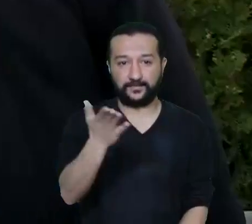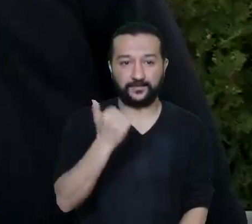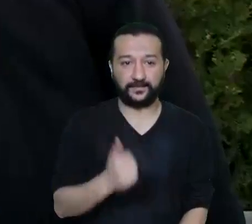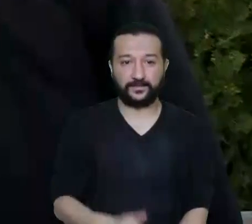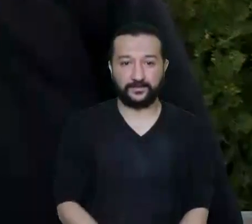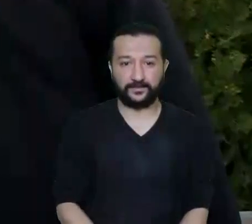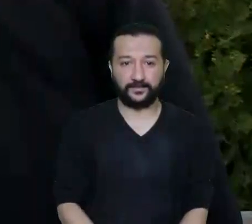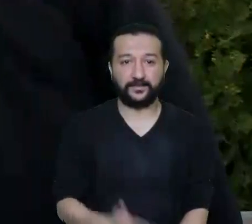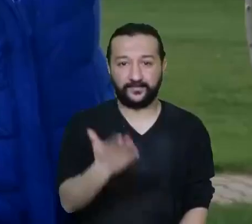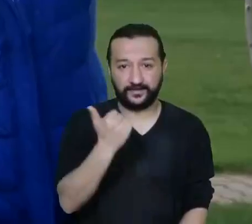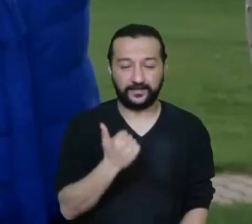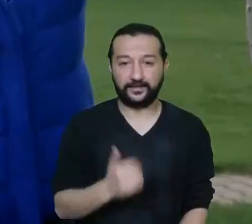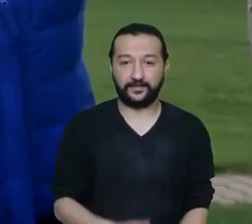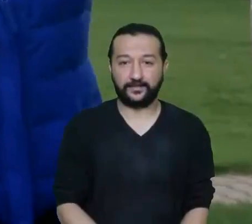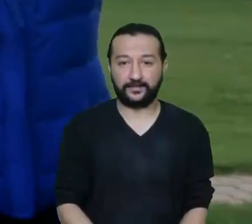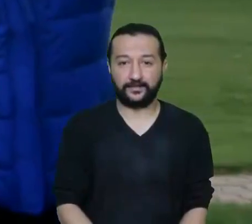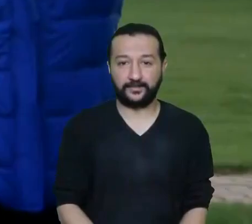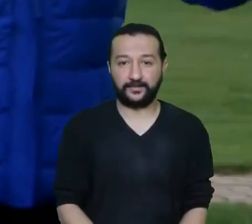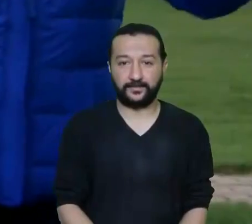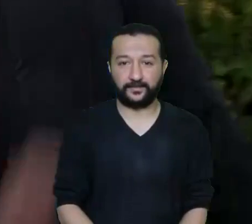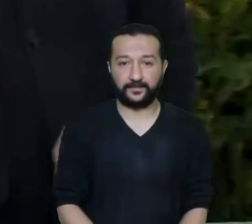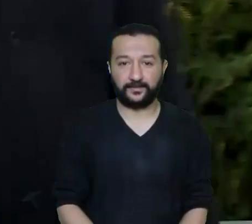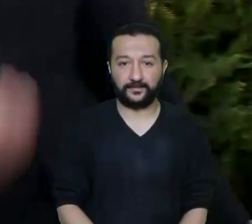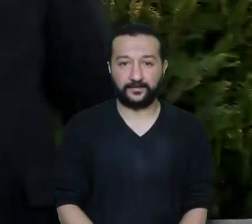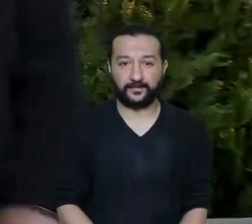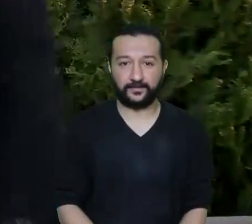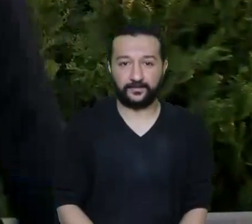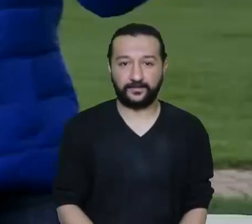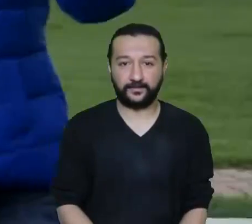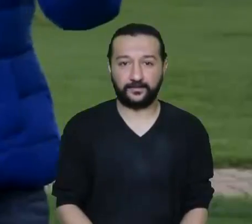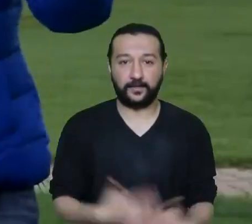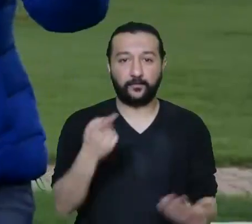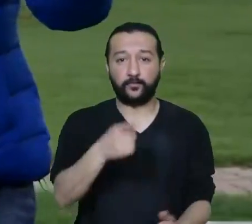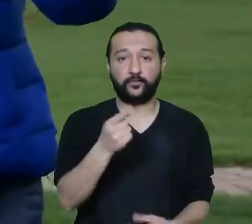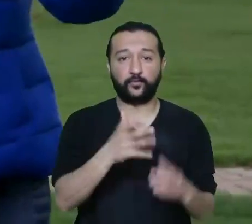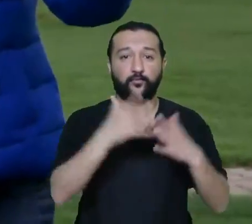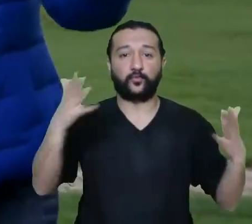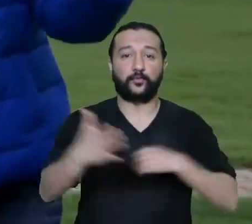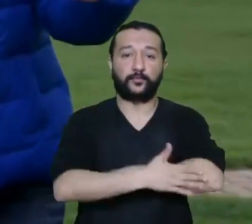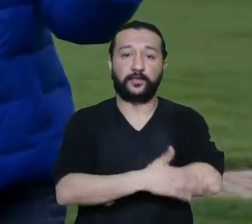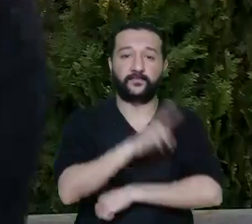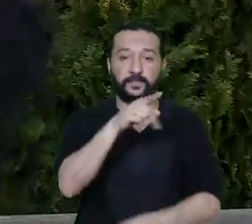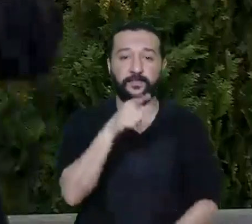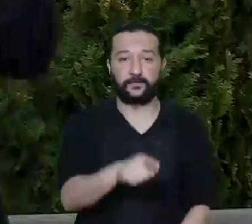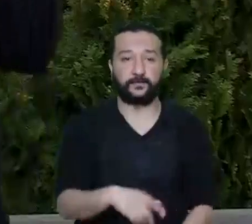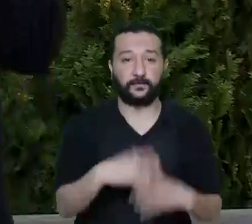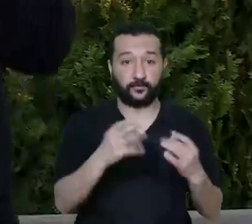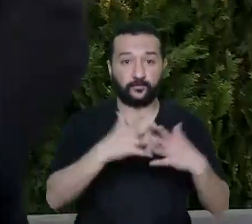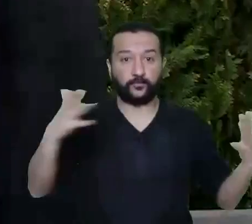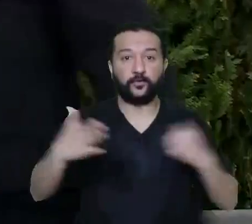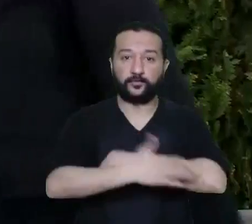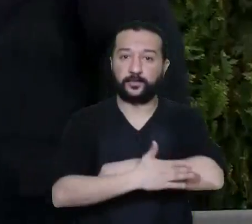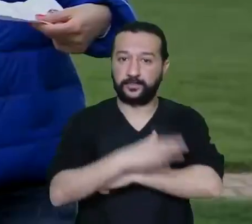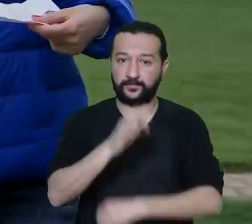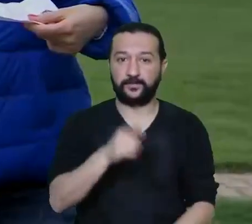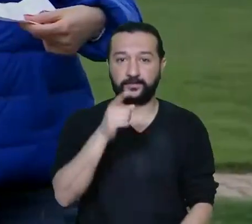ver. Ver. Veysel titreyen elleriyle mengene gibi kavramıştı. Ama bu çok büyük bir bağış Veysel. Çok büyük bir